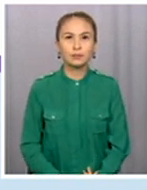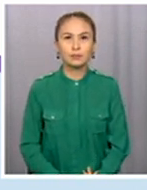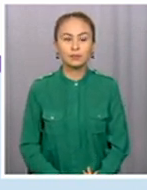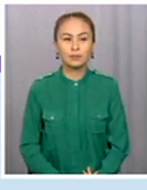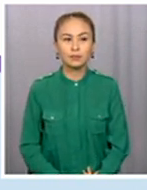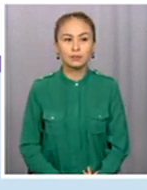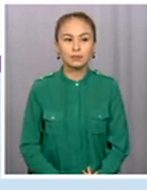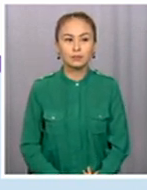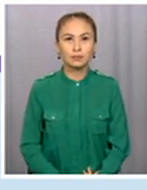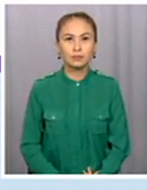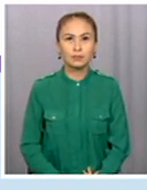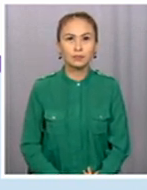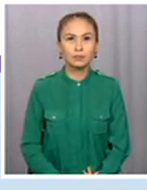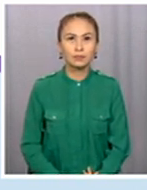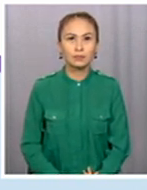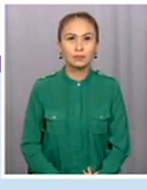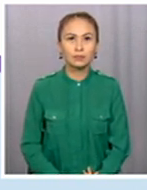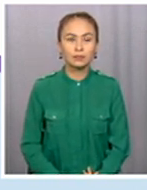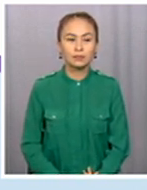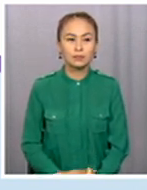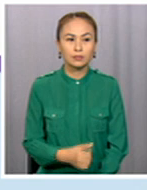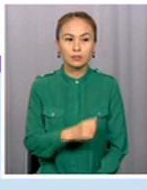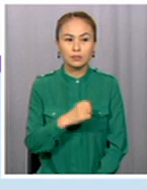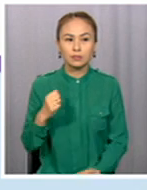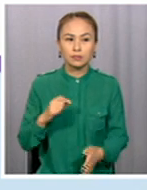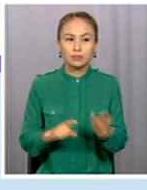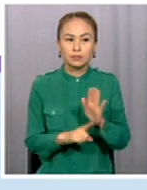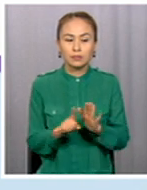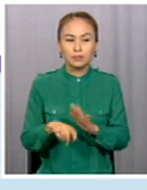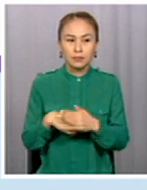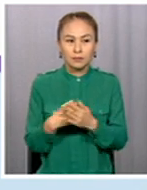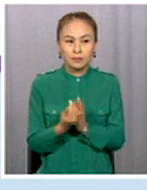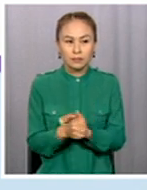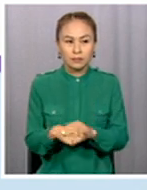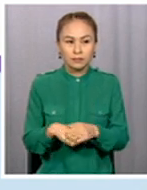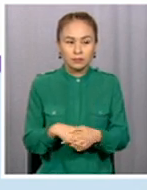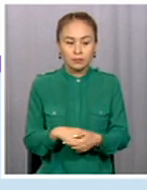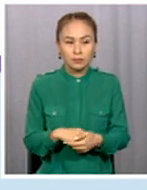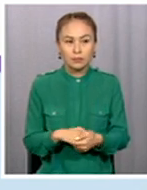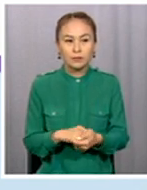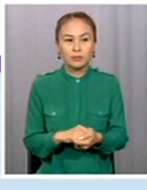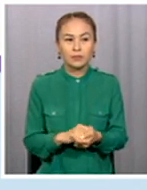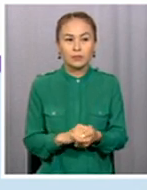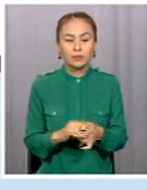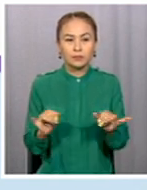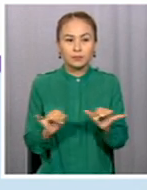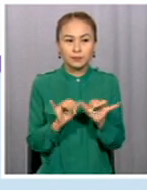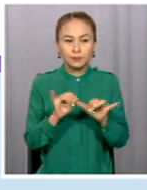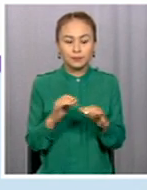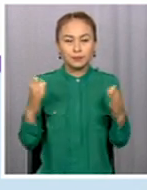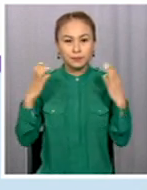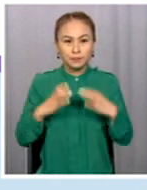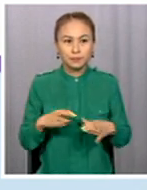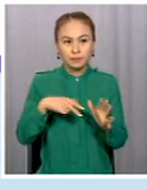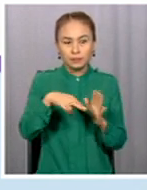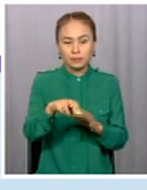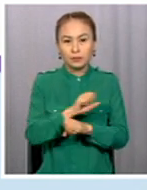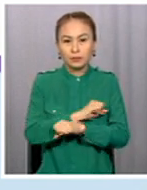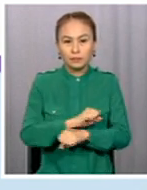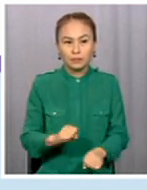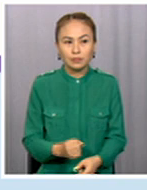Еске түсіріп өтейін. Ең алдымен қолды жуу керек. Асханаға сырт киіммен кіруге